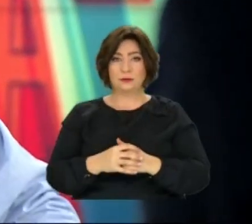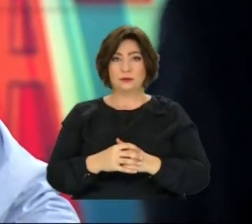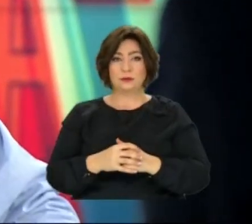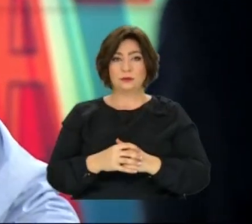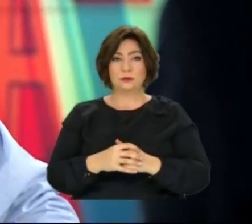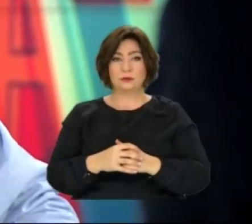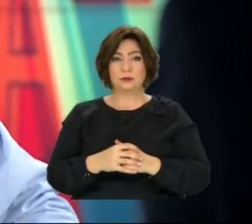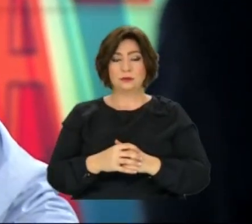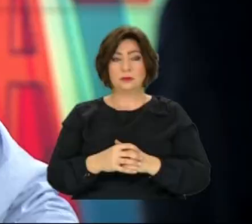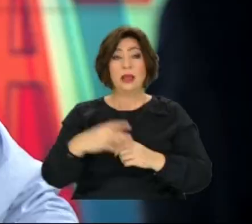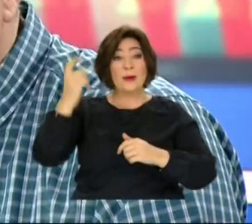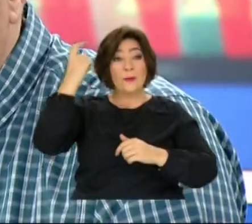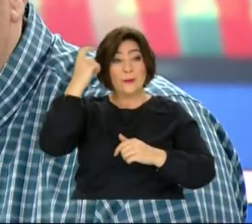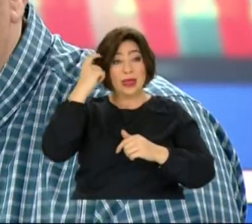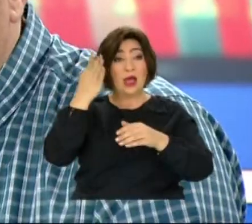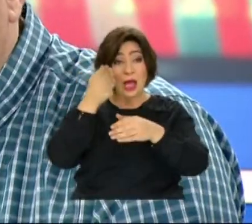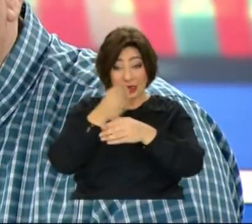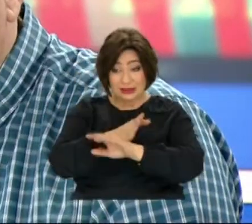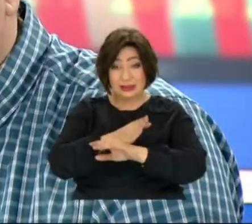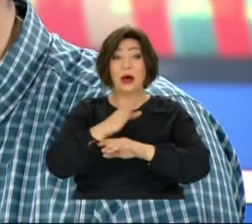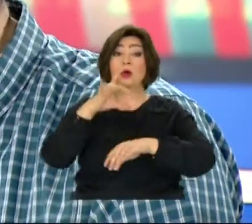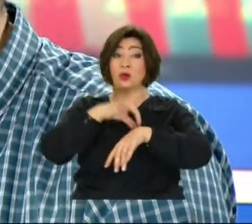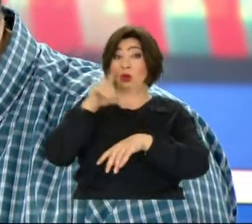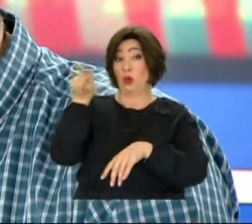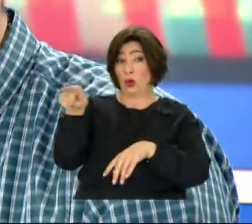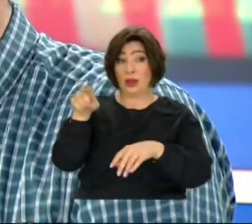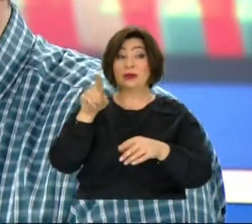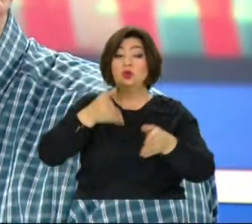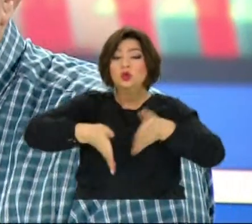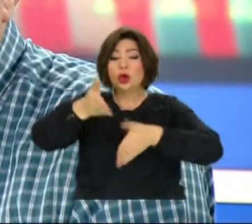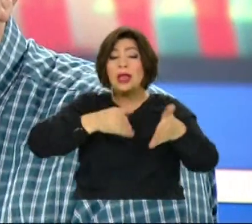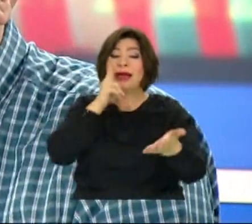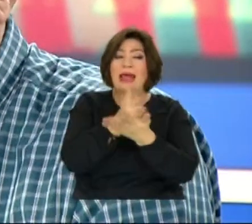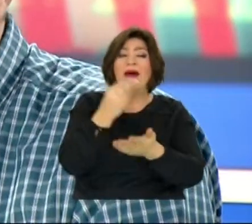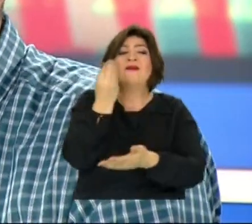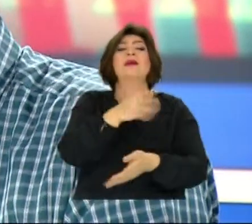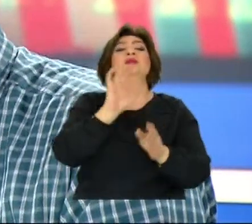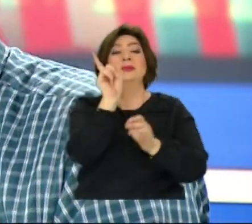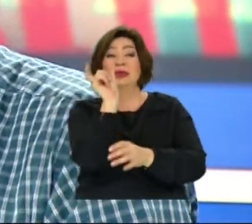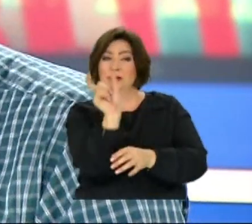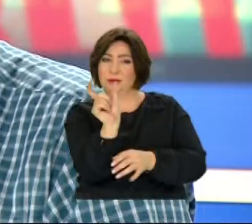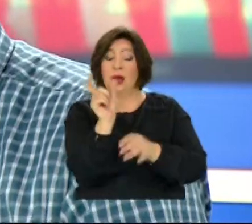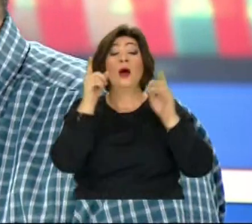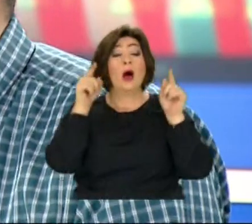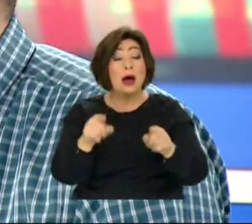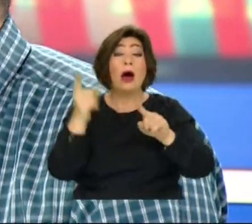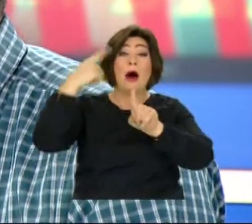ölümü aslında hekimlerin koyacağı, sokaktaki insanların koyamayacağı bir tanı. Hatta ve